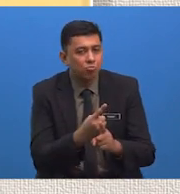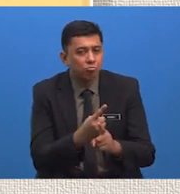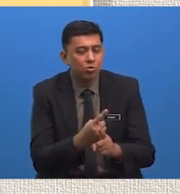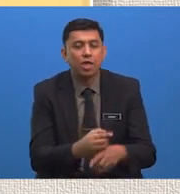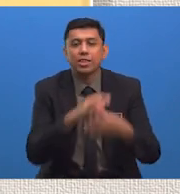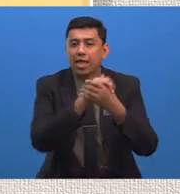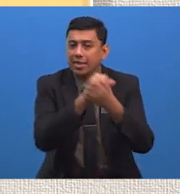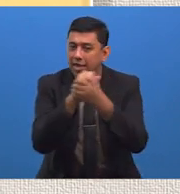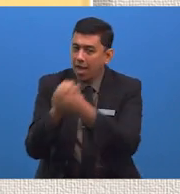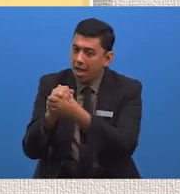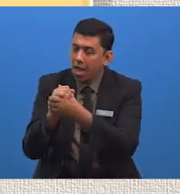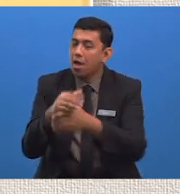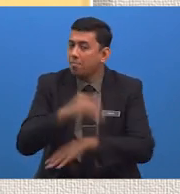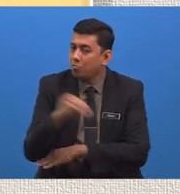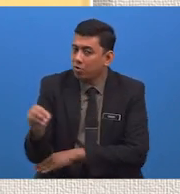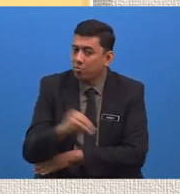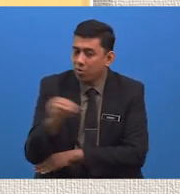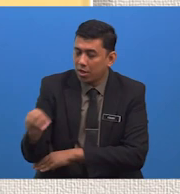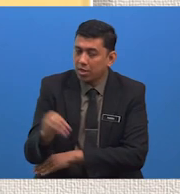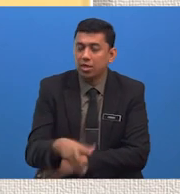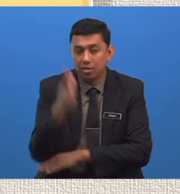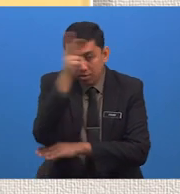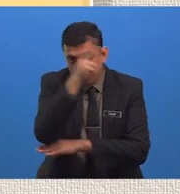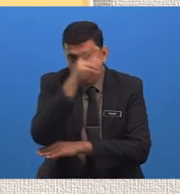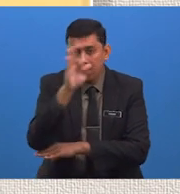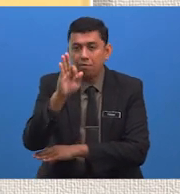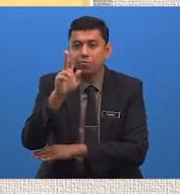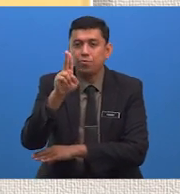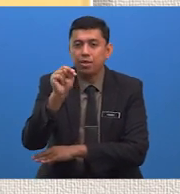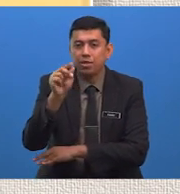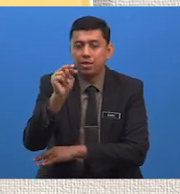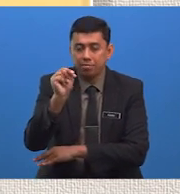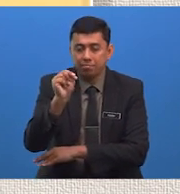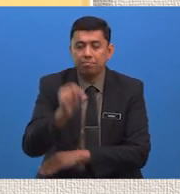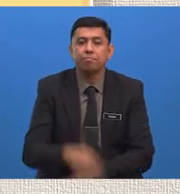Betul. Syabas murid-murid, kerajaan tersebut ialah kerajaan Funan.